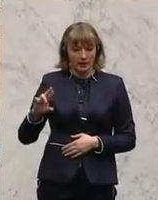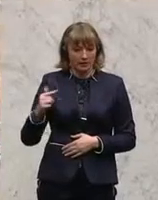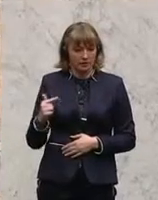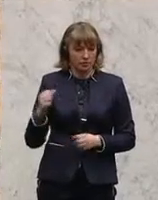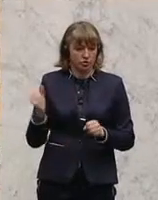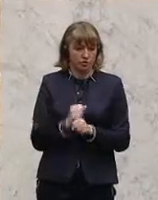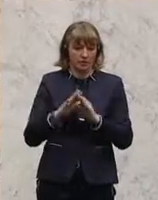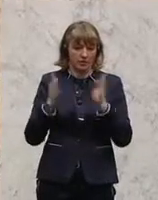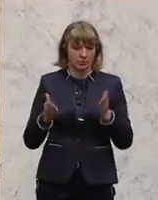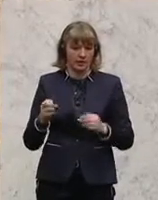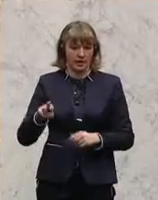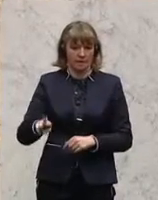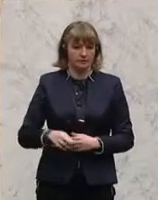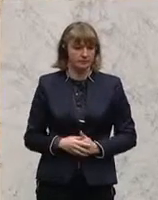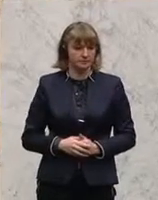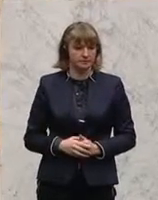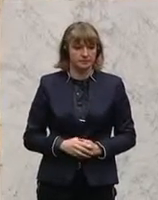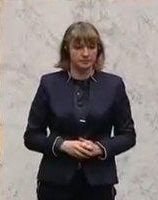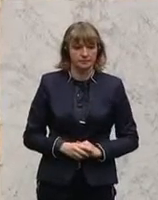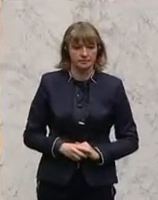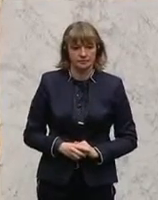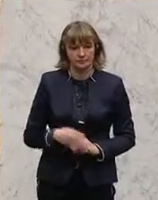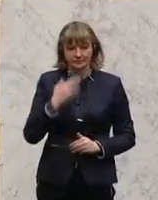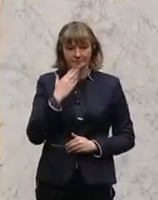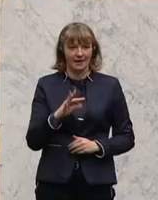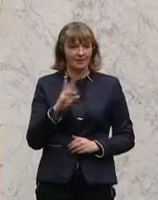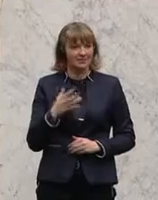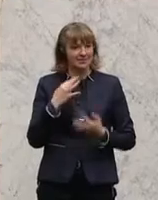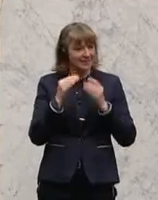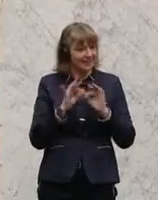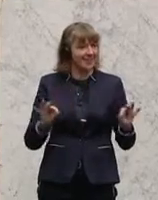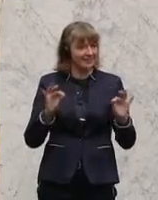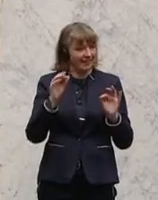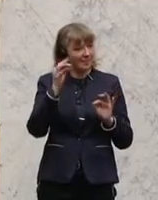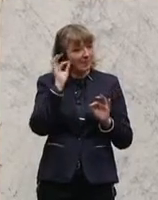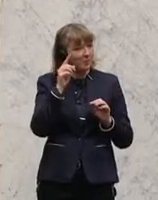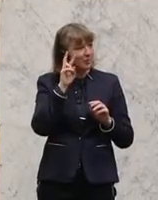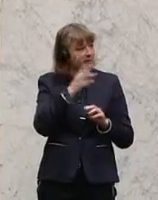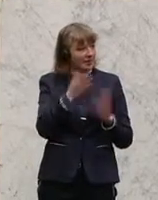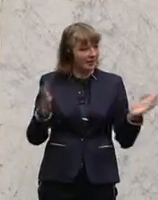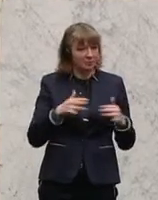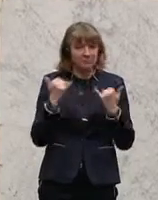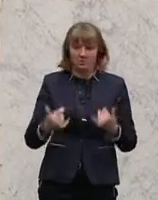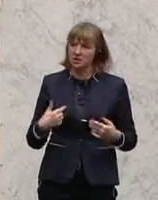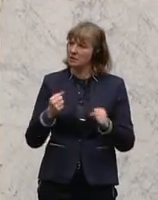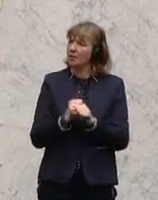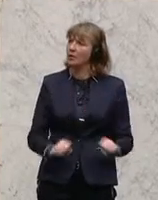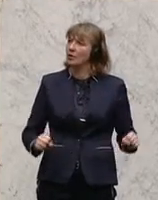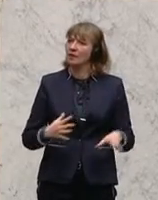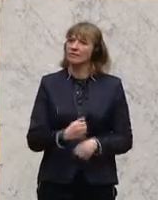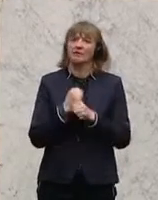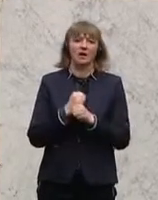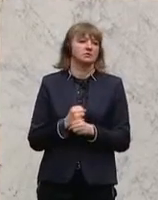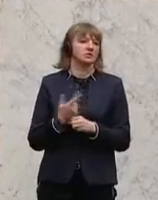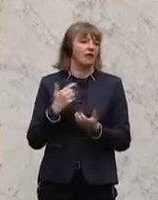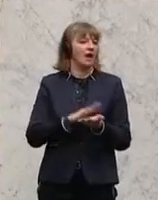Nächster Redner kommt von den Grünen, es ist der Justizsprecher Albert Steinhauser. Sehr geehrte Damen und Herren, bisher hat in unserer Demokratie und in unserer Verfassung